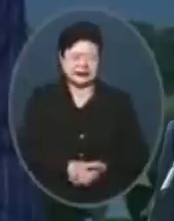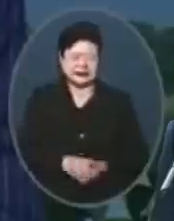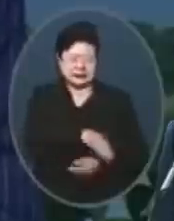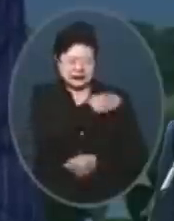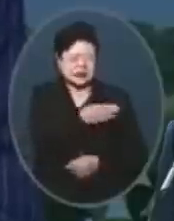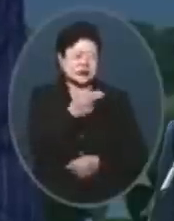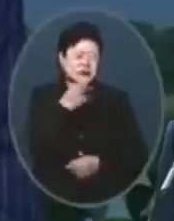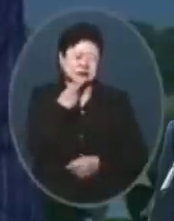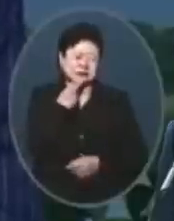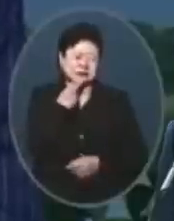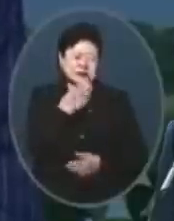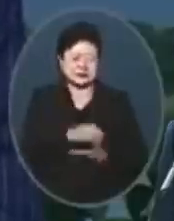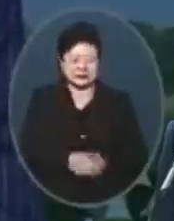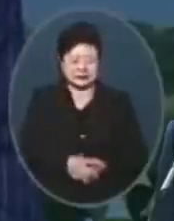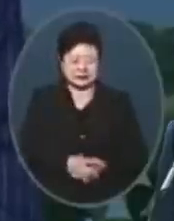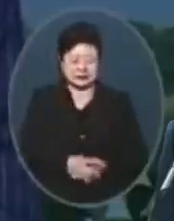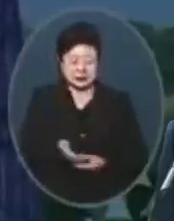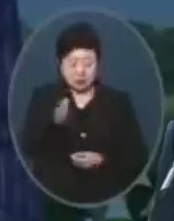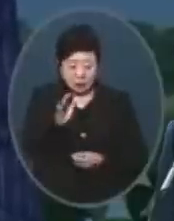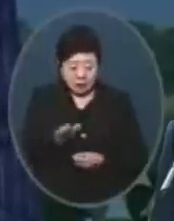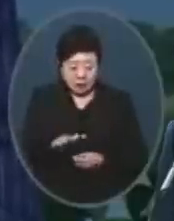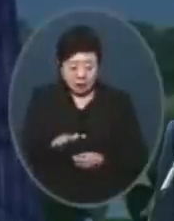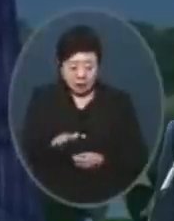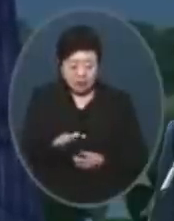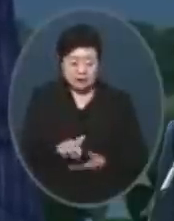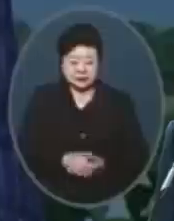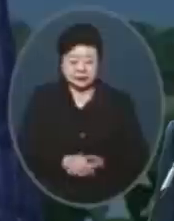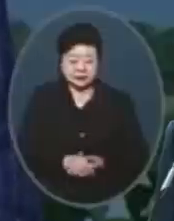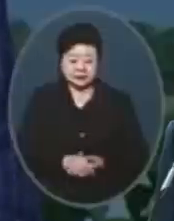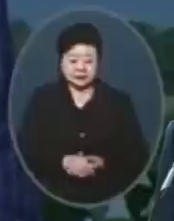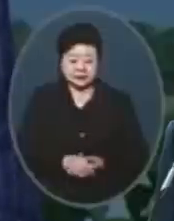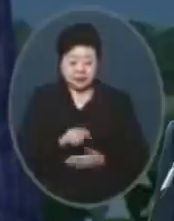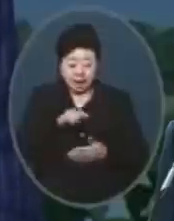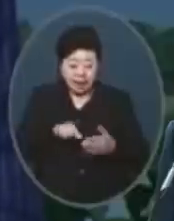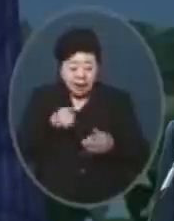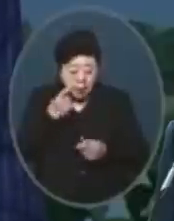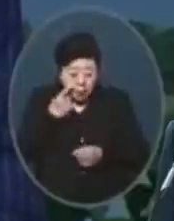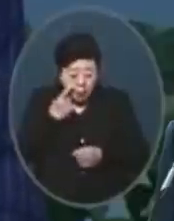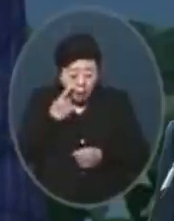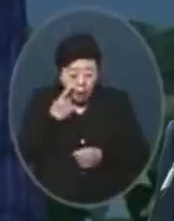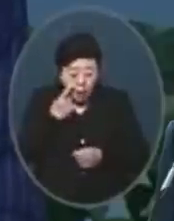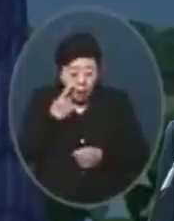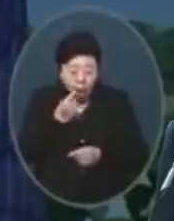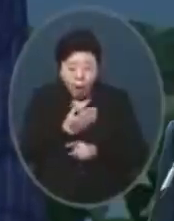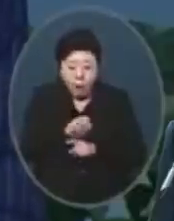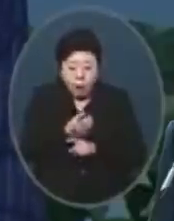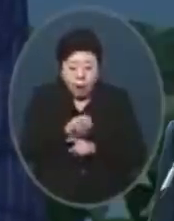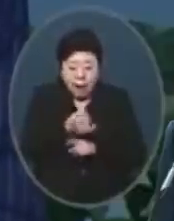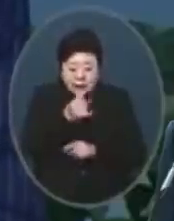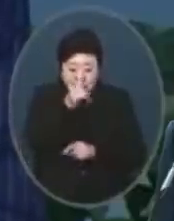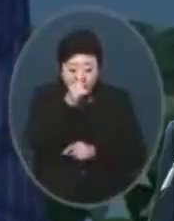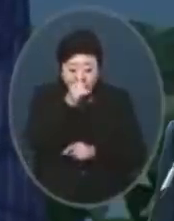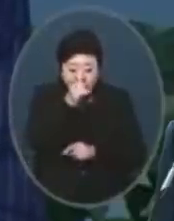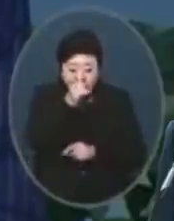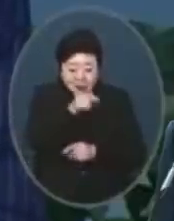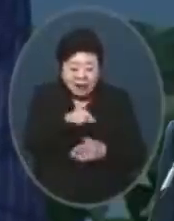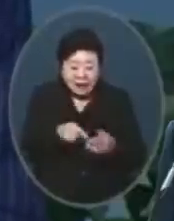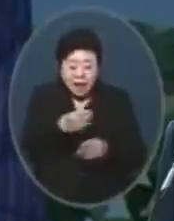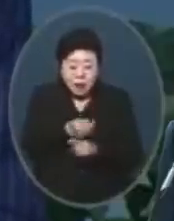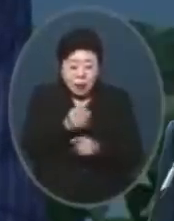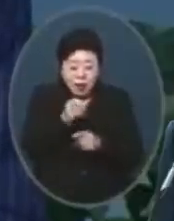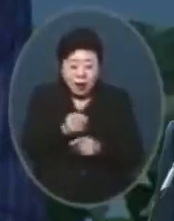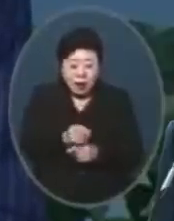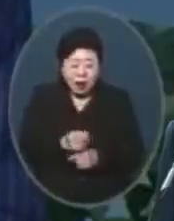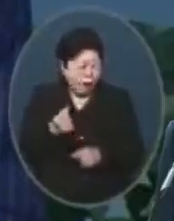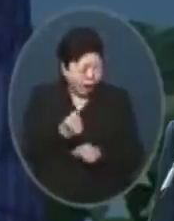능력도 없습니다. 그러나 안을 들여다보면 보배가 들어있다.